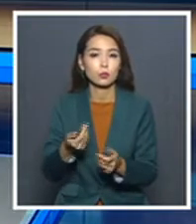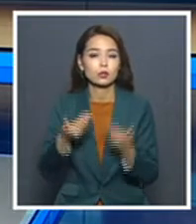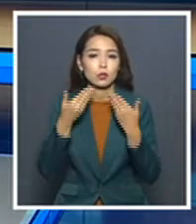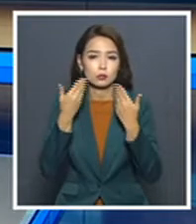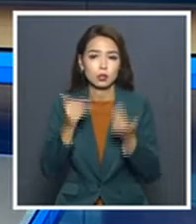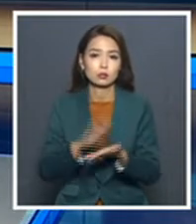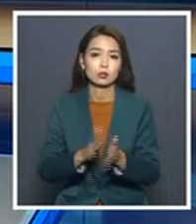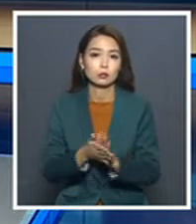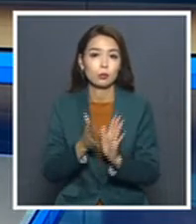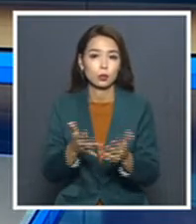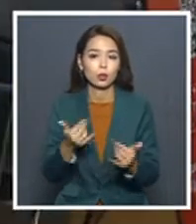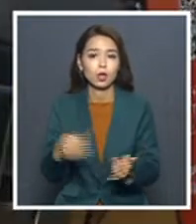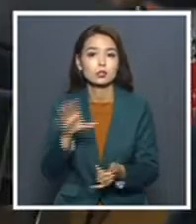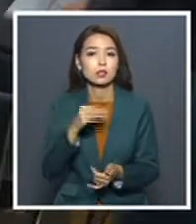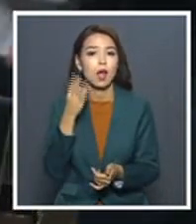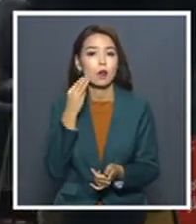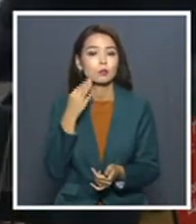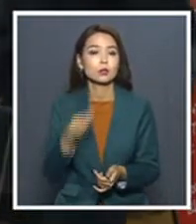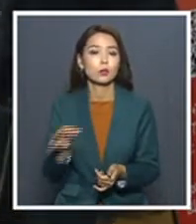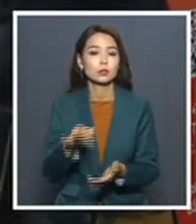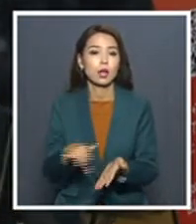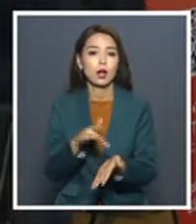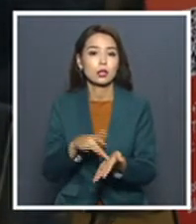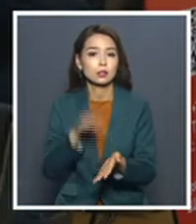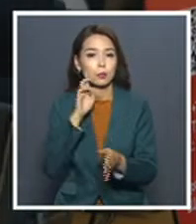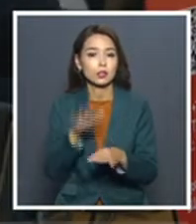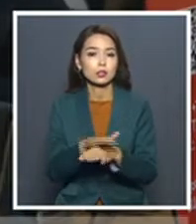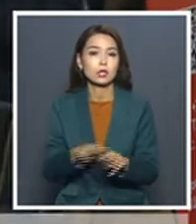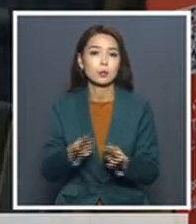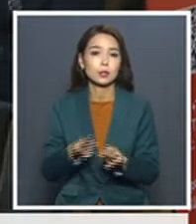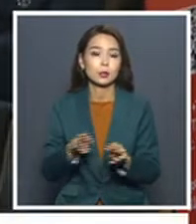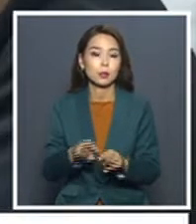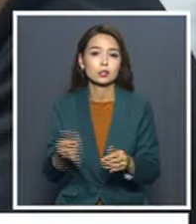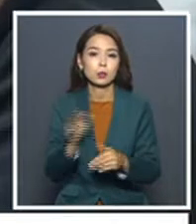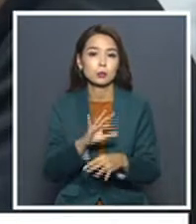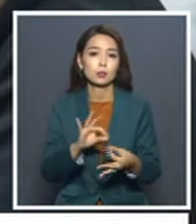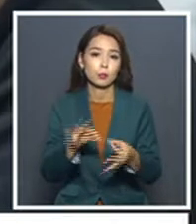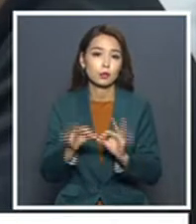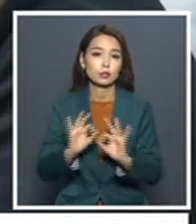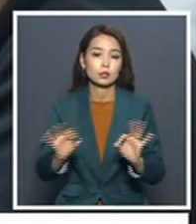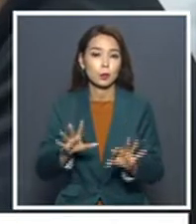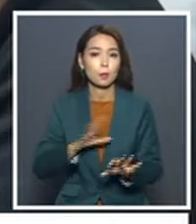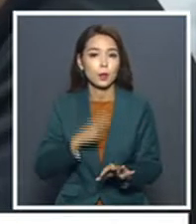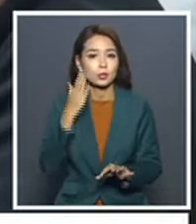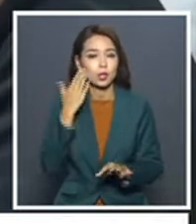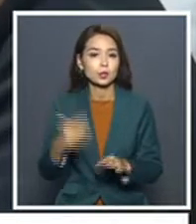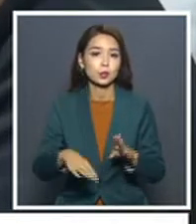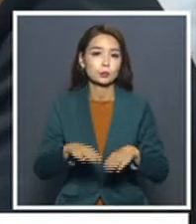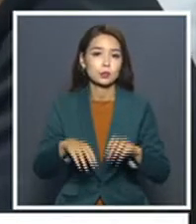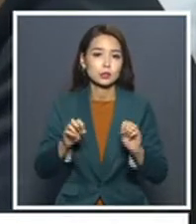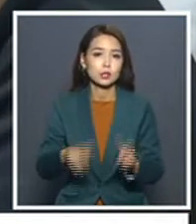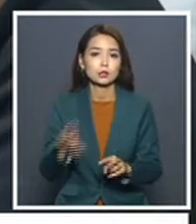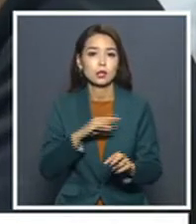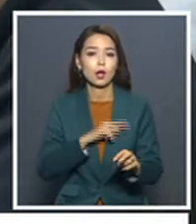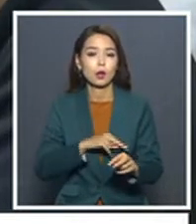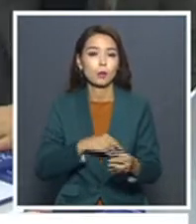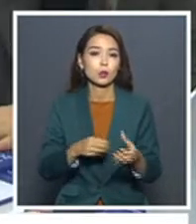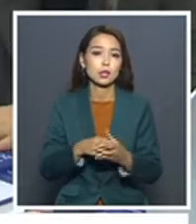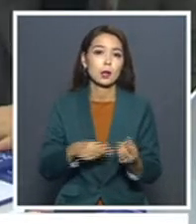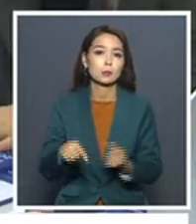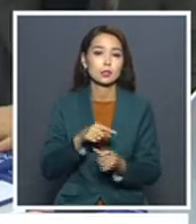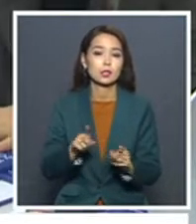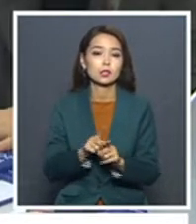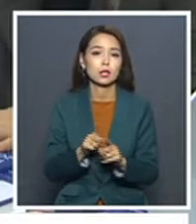көшеді. Бұл туралы Алматы қалалық мемлекеттік кірістер департаментінің өкілдері айтты. Мамандардың сөзінше, бизнесмендер бақылау